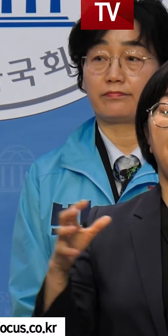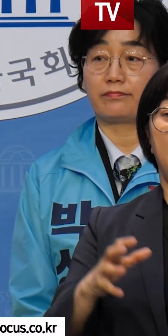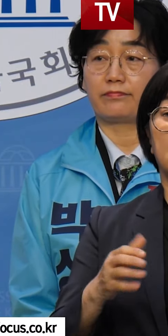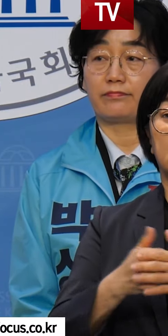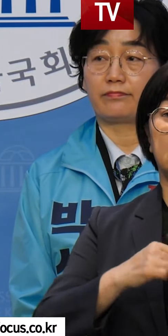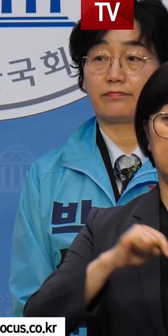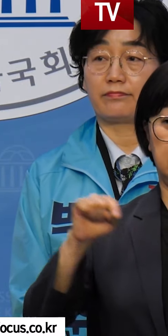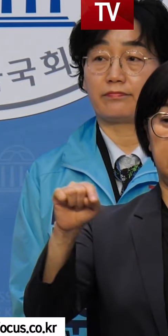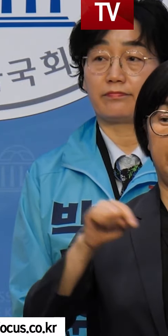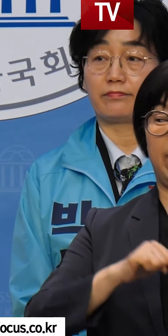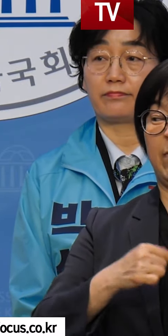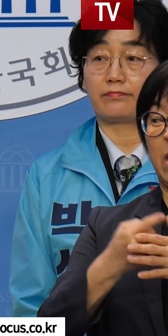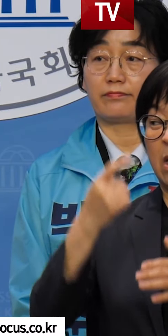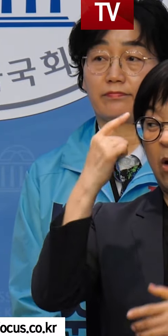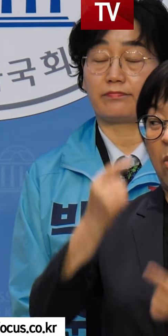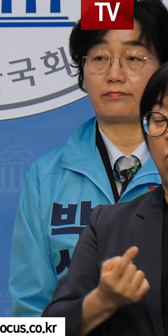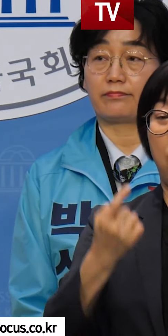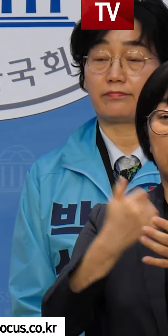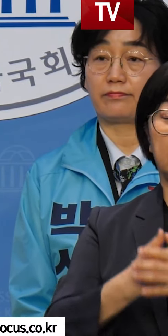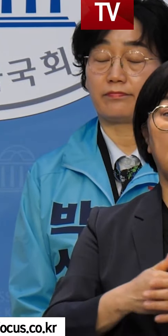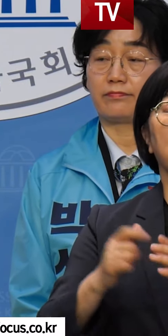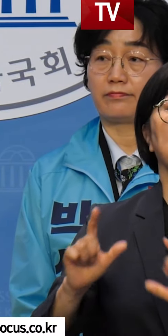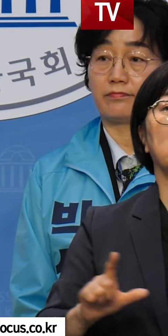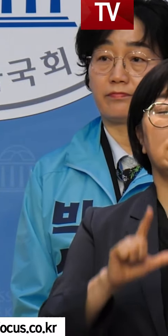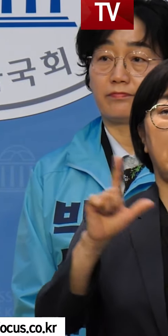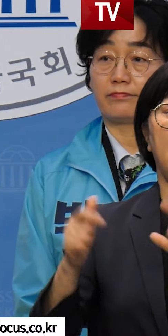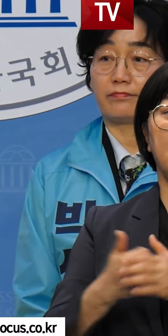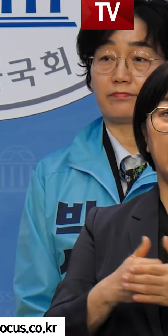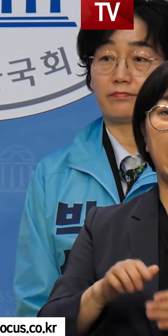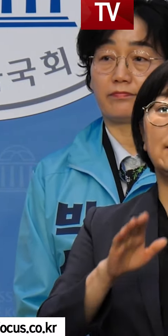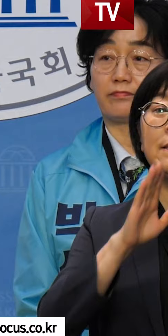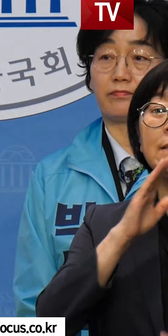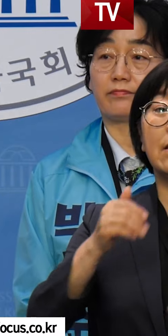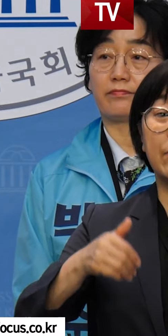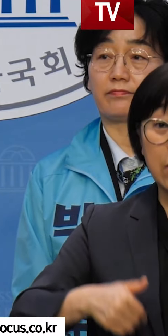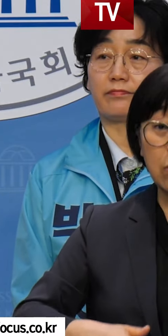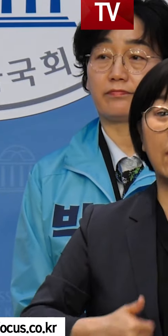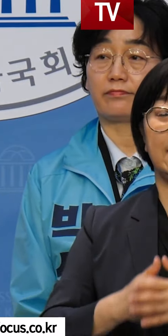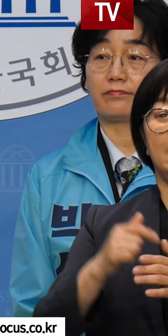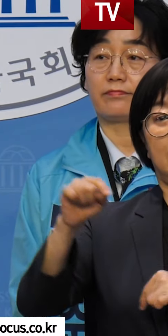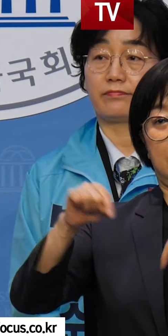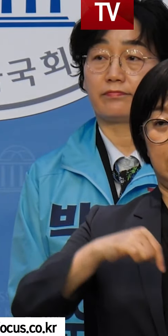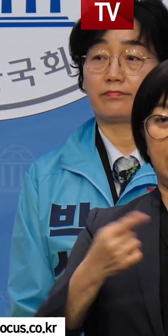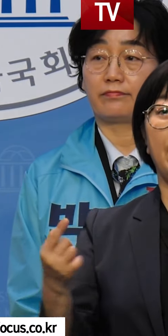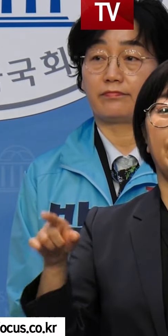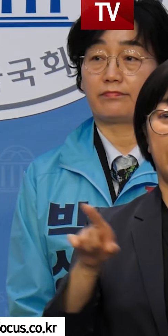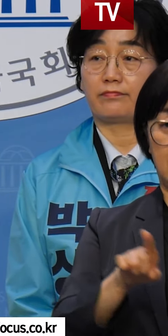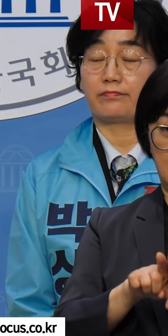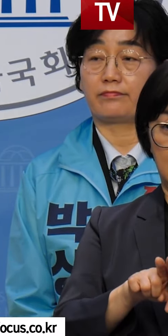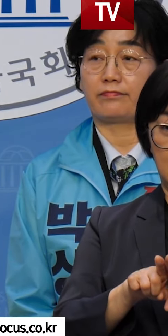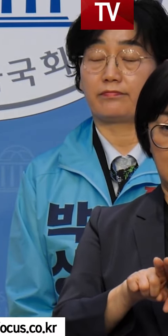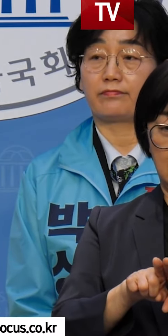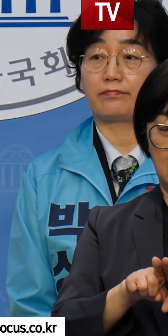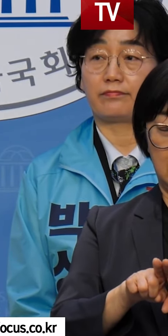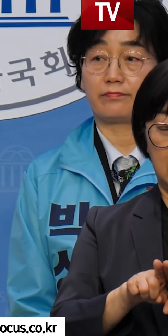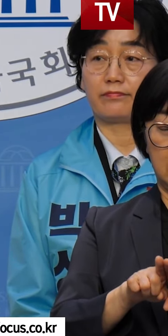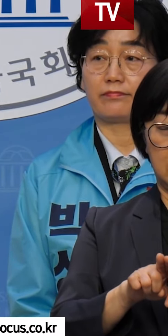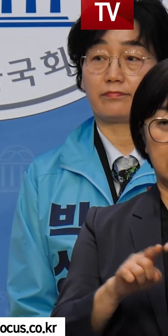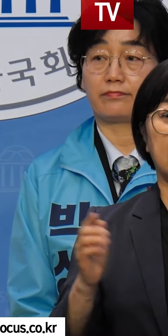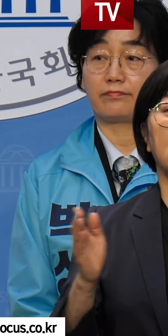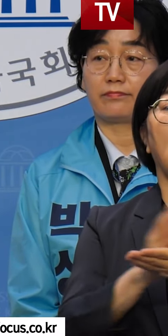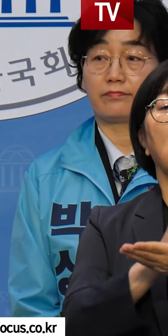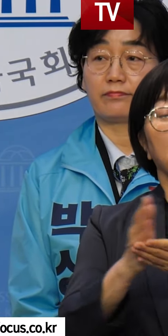통합의 정치, 이념보다 국민의 삶과 실용을 중시하는 실용정치, 함께 더불어 사는 공존의